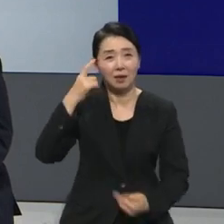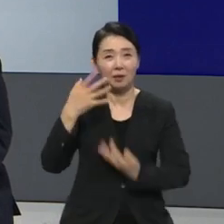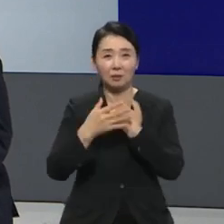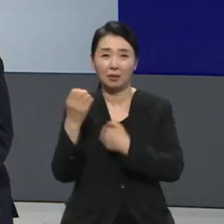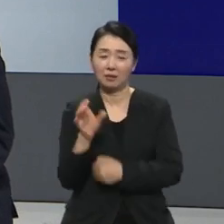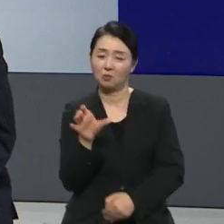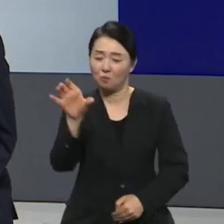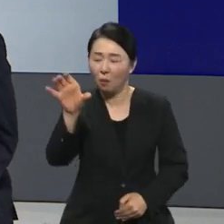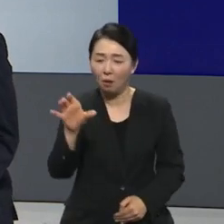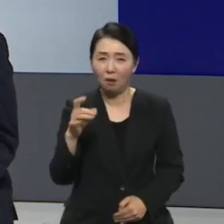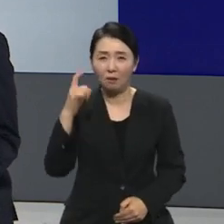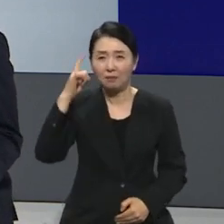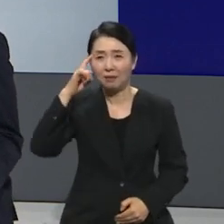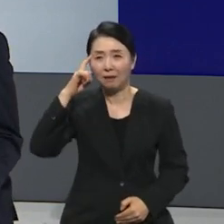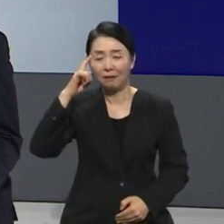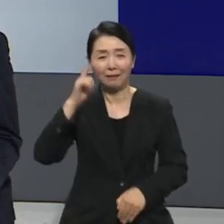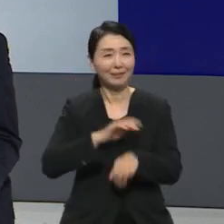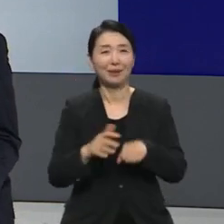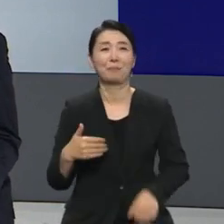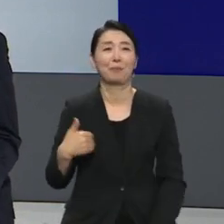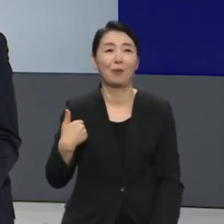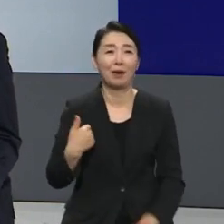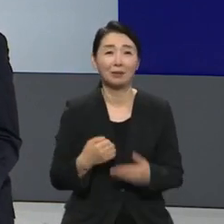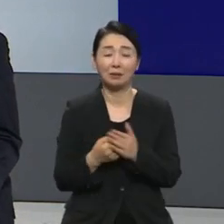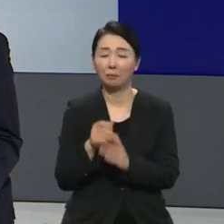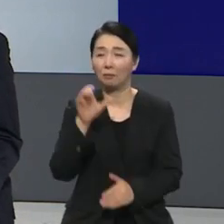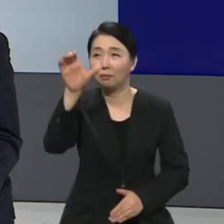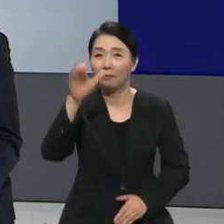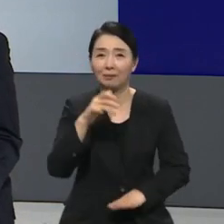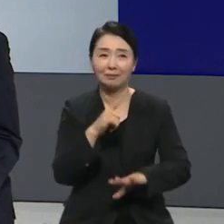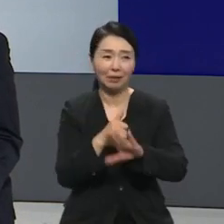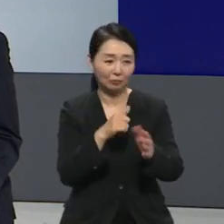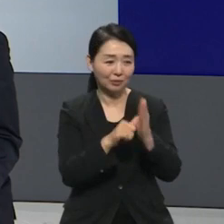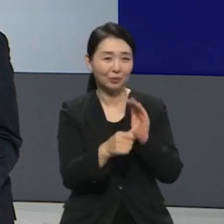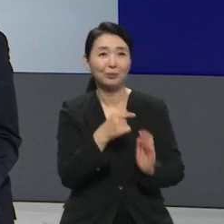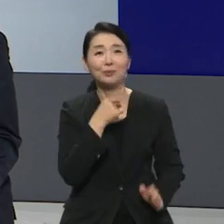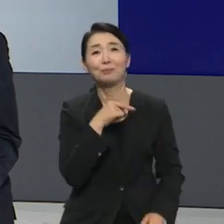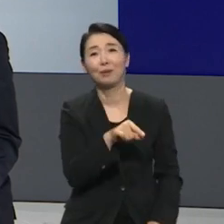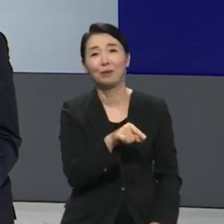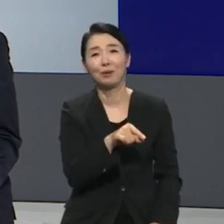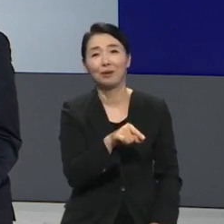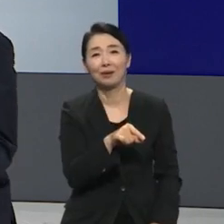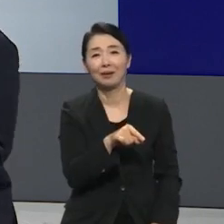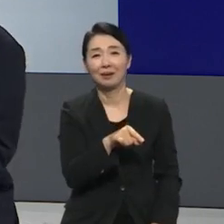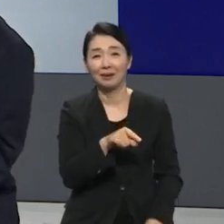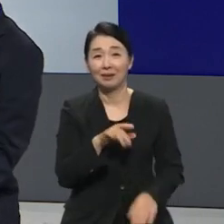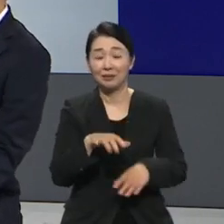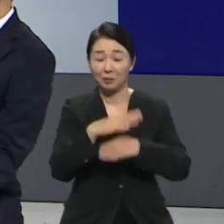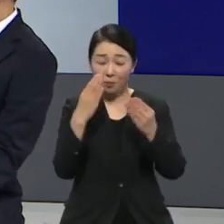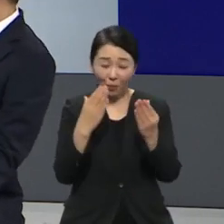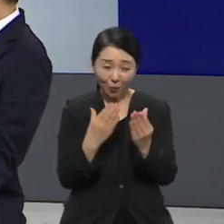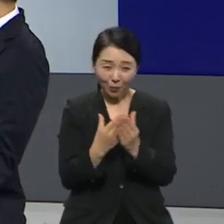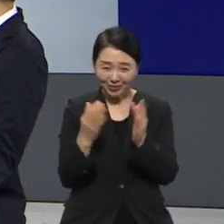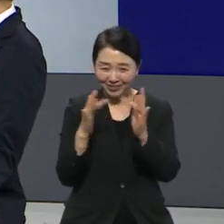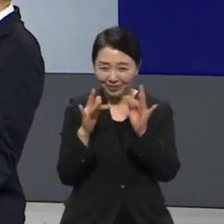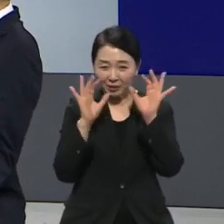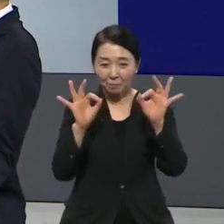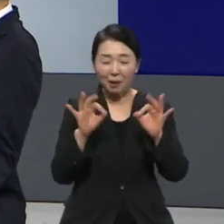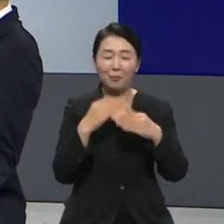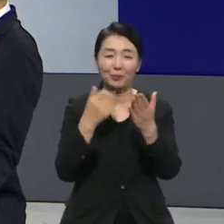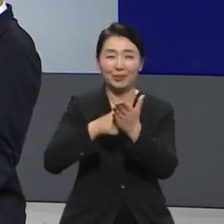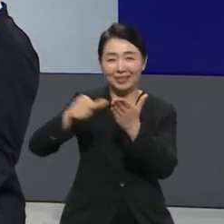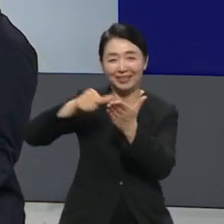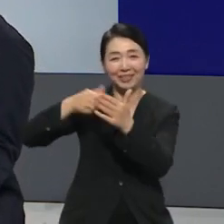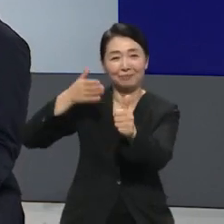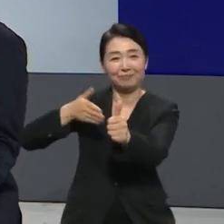낮다 보니까 이 무심코 올린 게시물을 뒤늦게 지우고 싶어 하는 거죠. 네. 그래서 보시면은 지금 전체적인 사이트에서 골고루 다 삭제